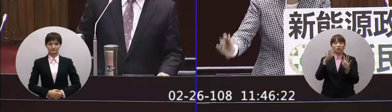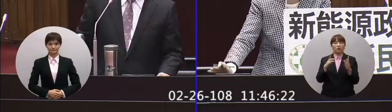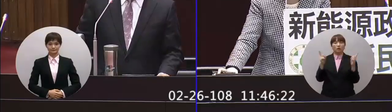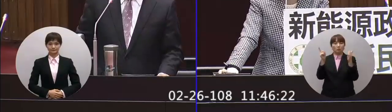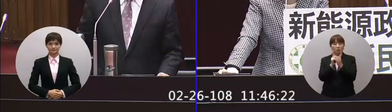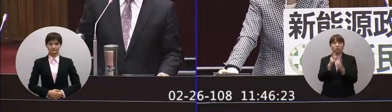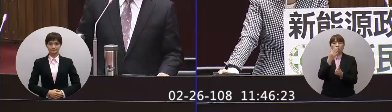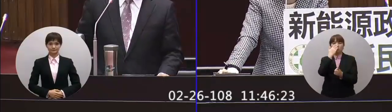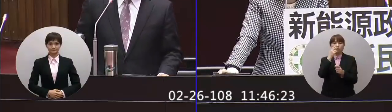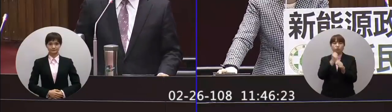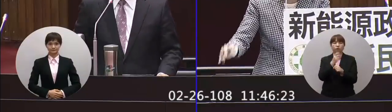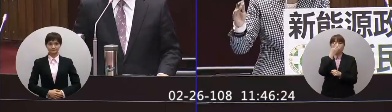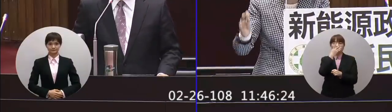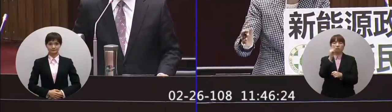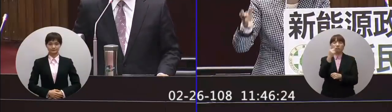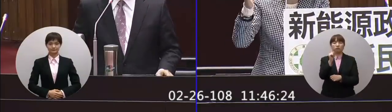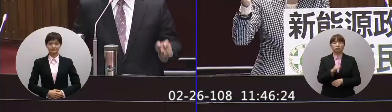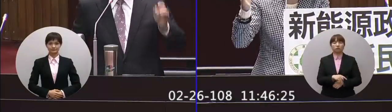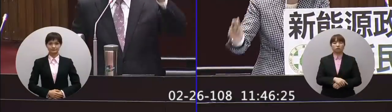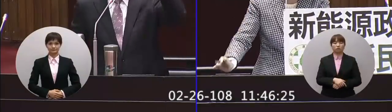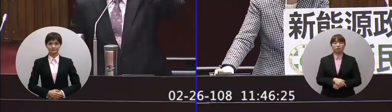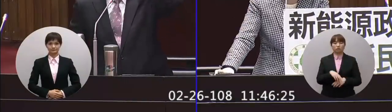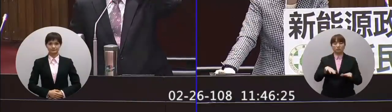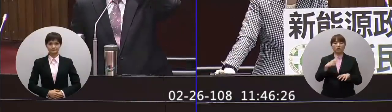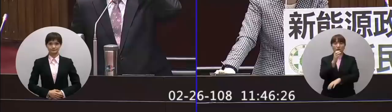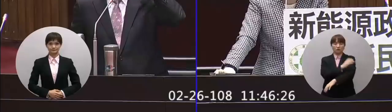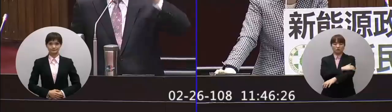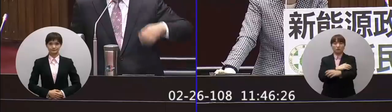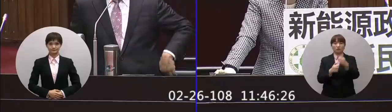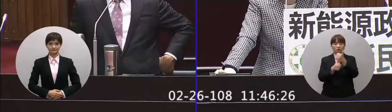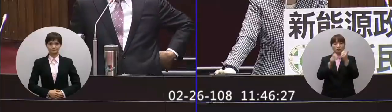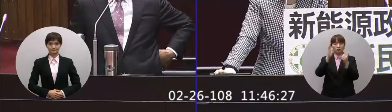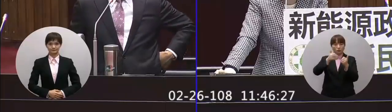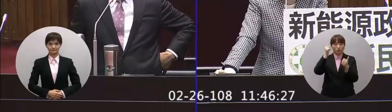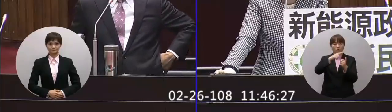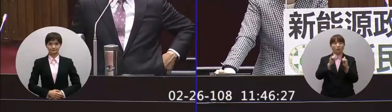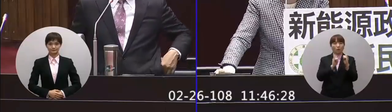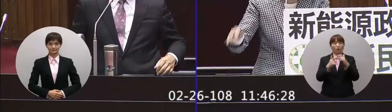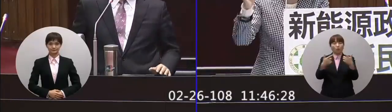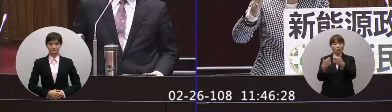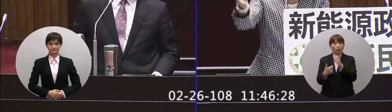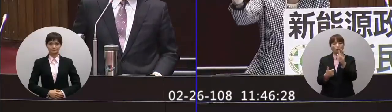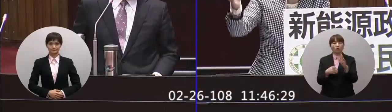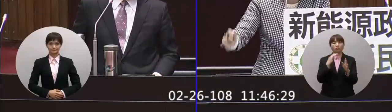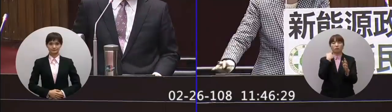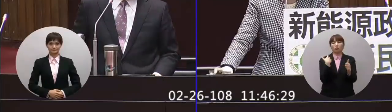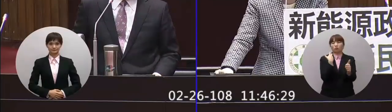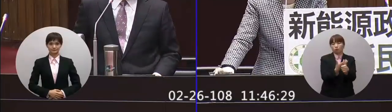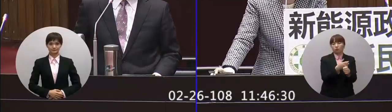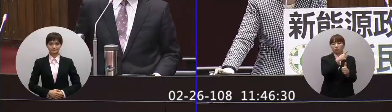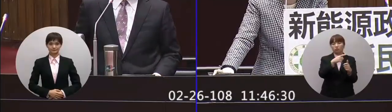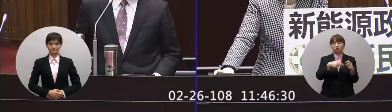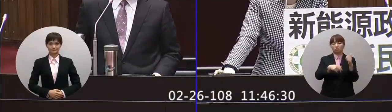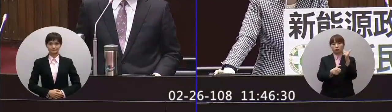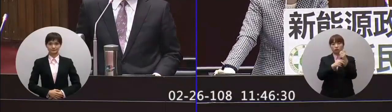看这个都做不到呢？那我们现在这个陈其迈副院长也是很接地气啊，要不然你委派我们这个